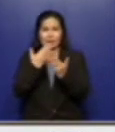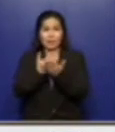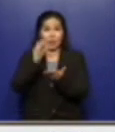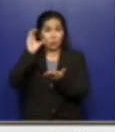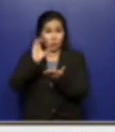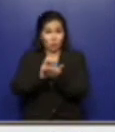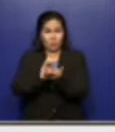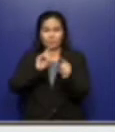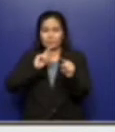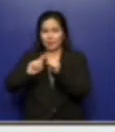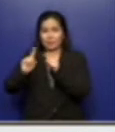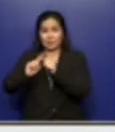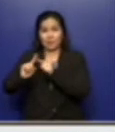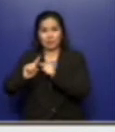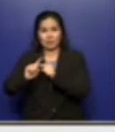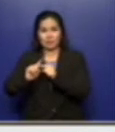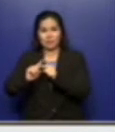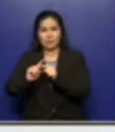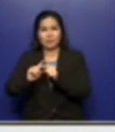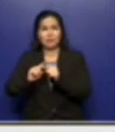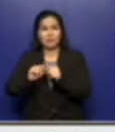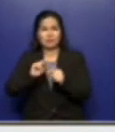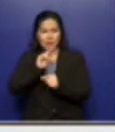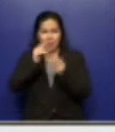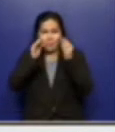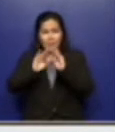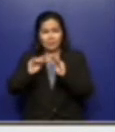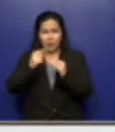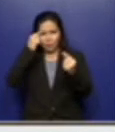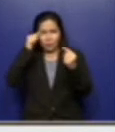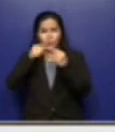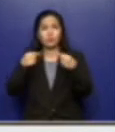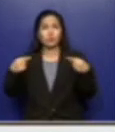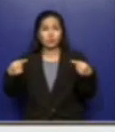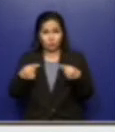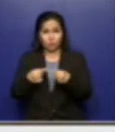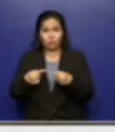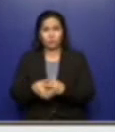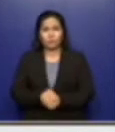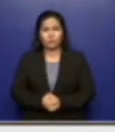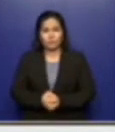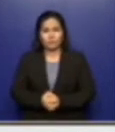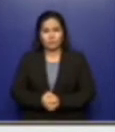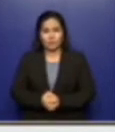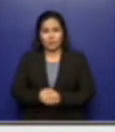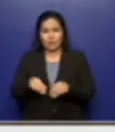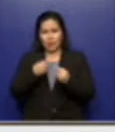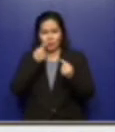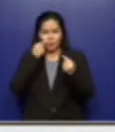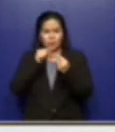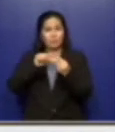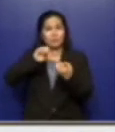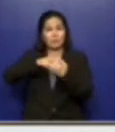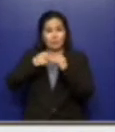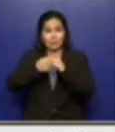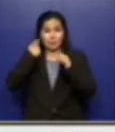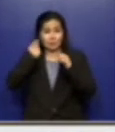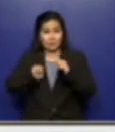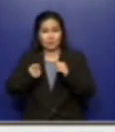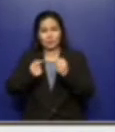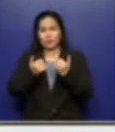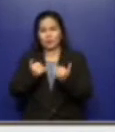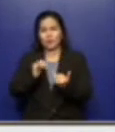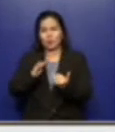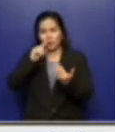นมากมหาศาลนี้ได้ถูกใช้อย่างตรงวัตถุประสงค์และตรงกับสภาพปัญหาความเป็นจริงที่เกิดขึ้นในปัจ